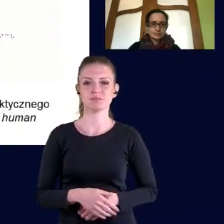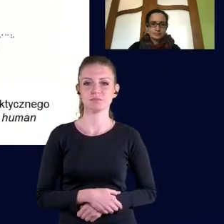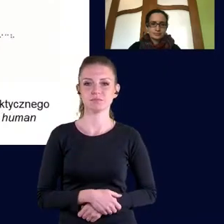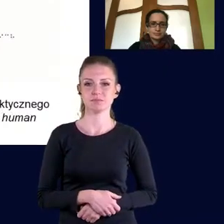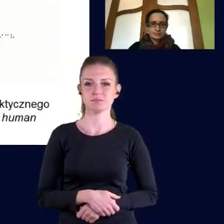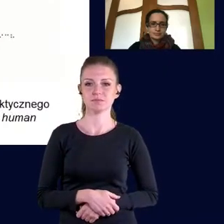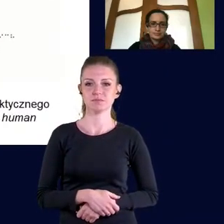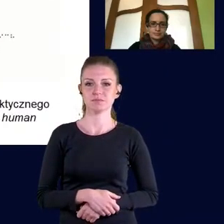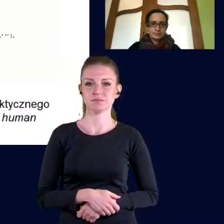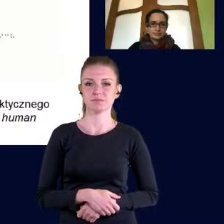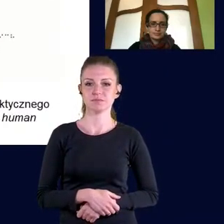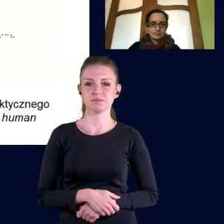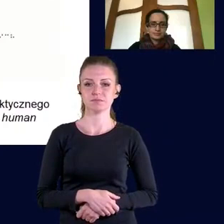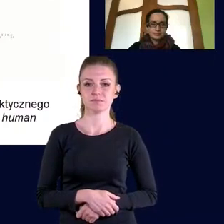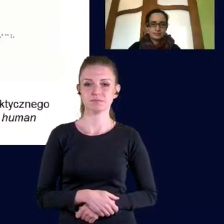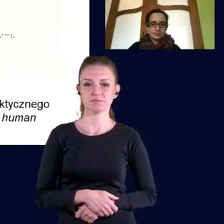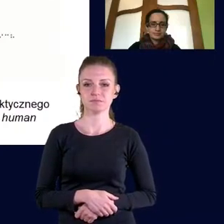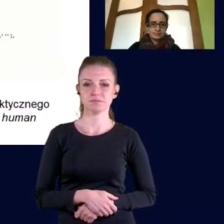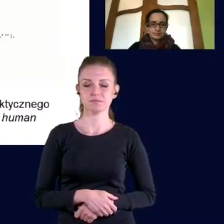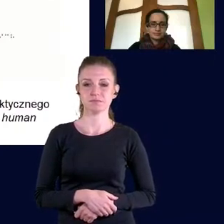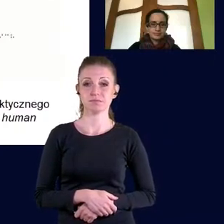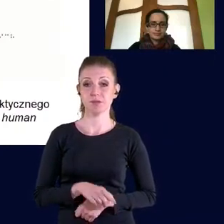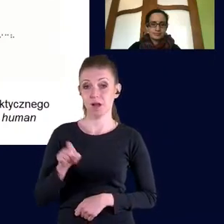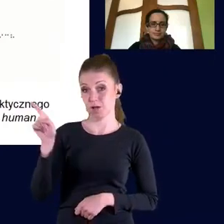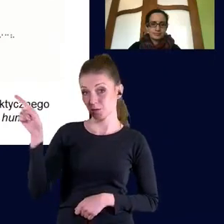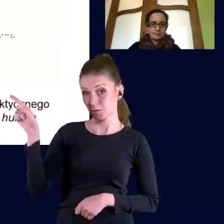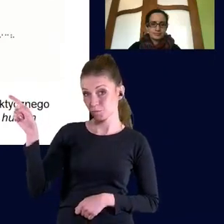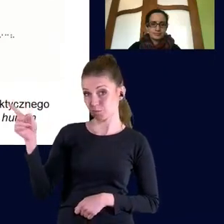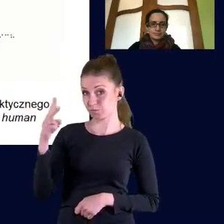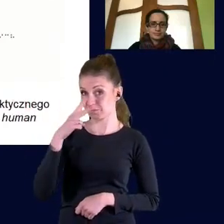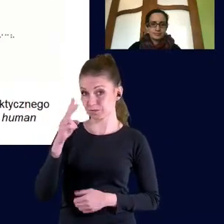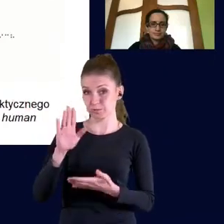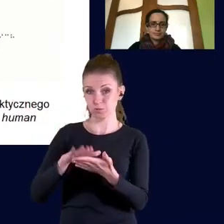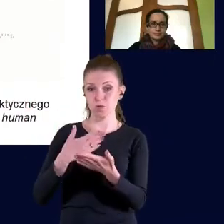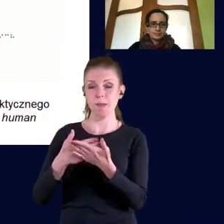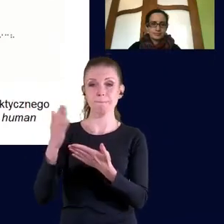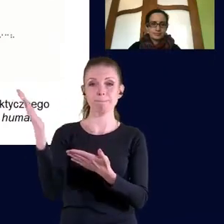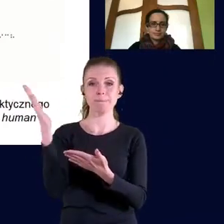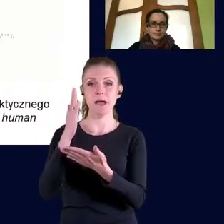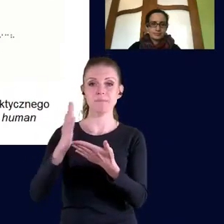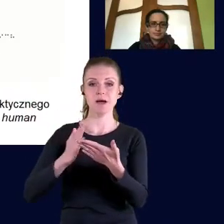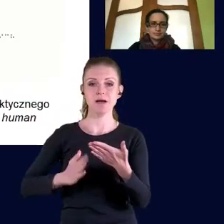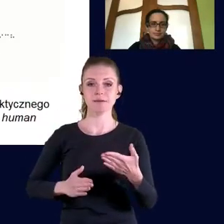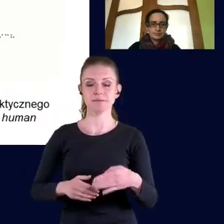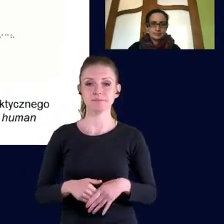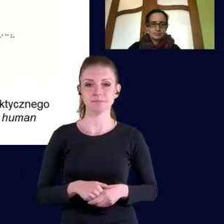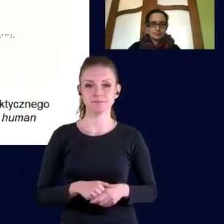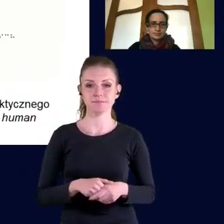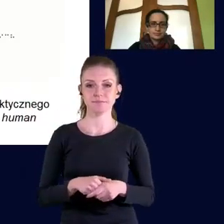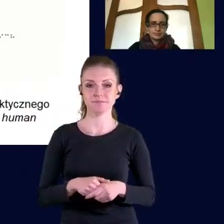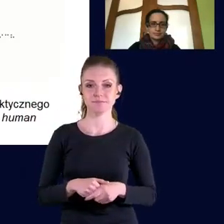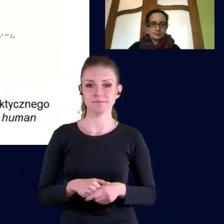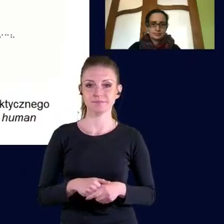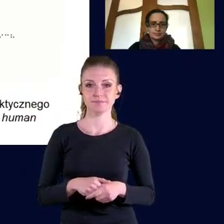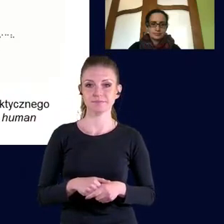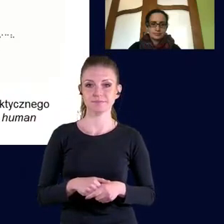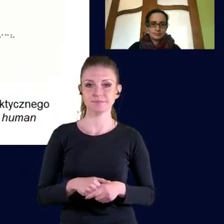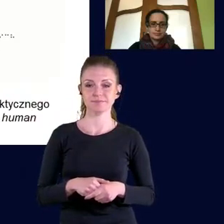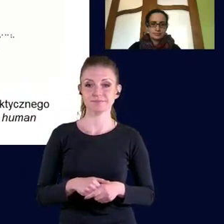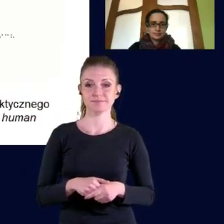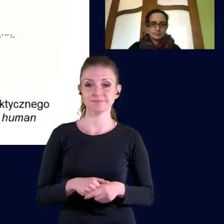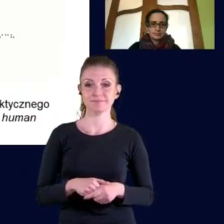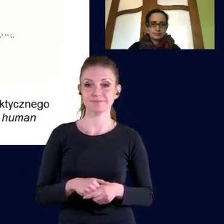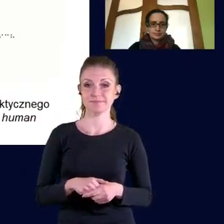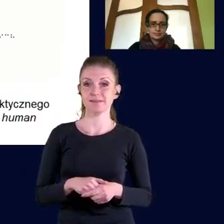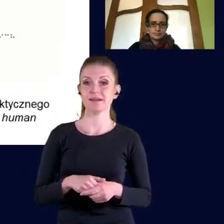tutaj natomiast mamy przykład mapy na pas publikacji jest po lewej